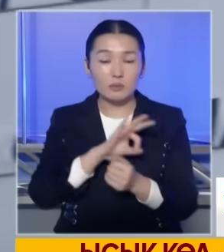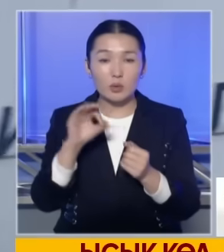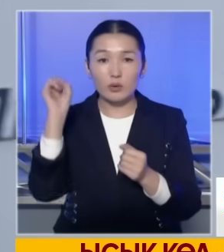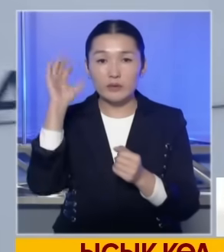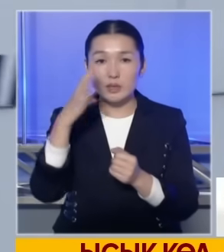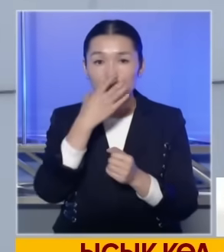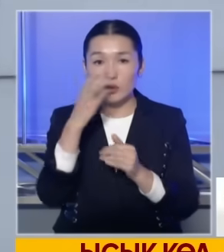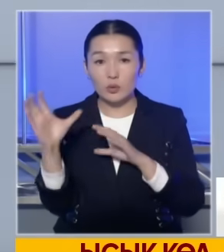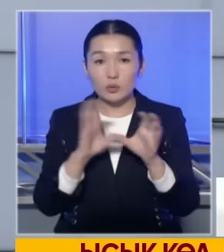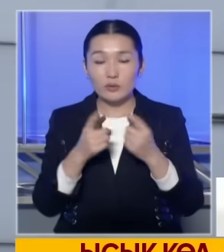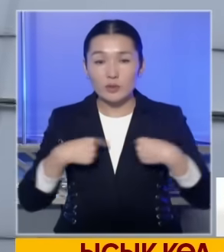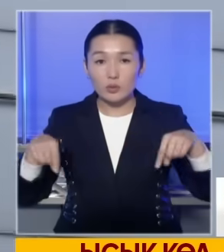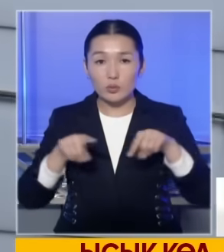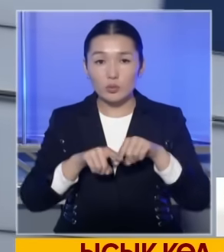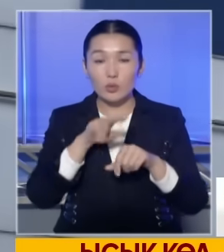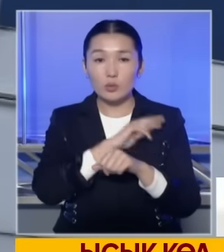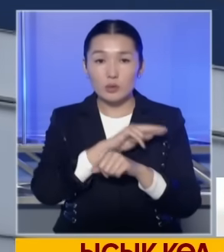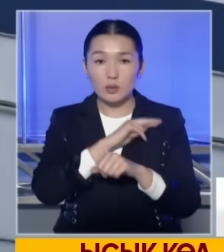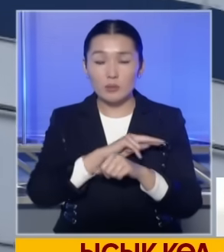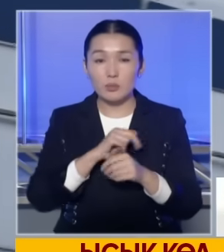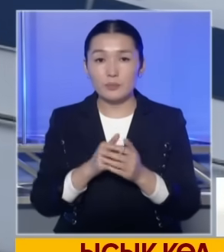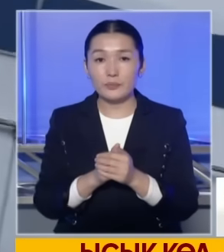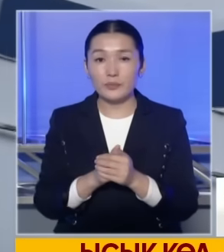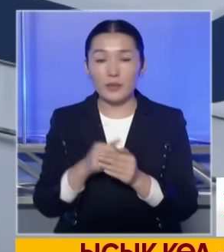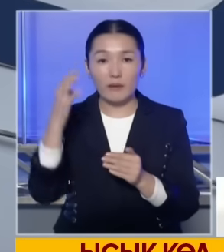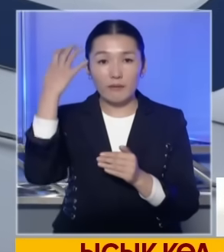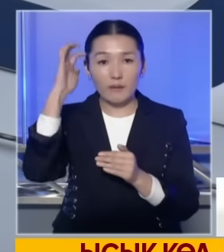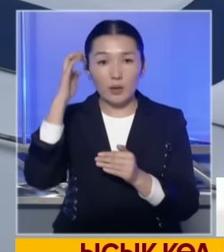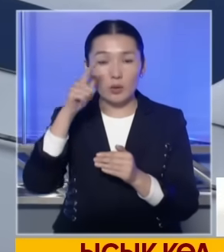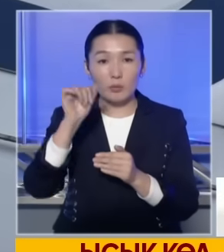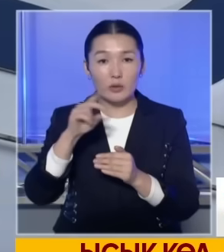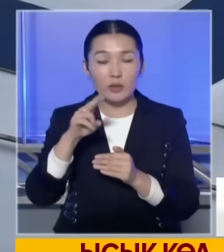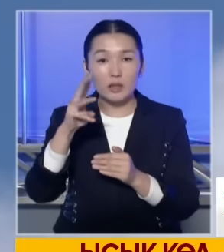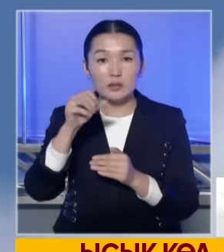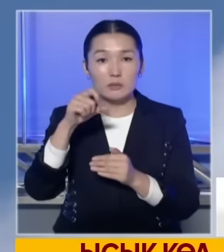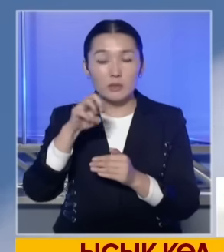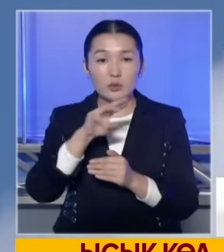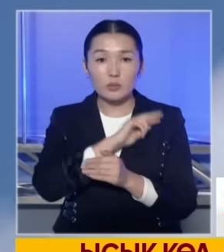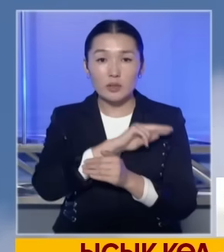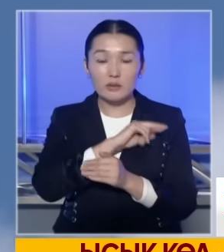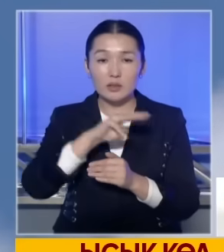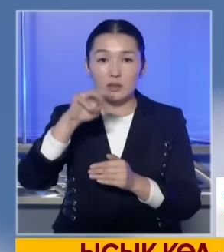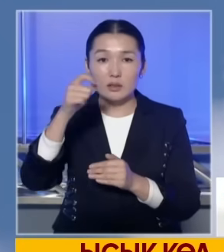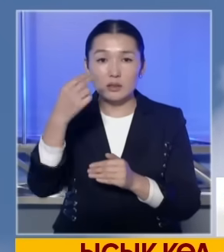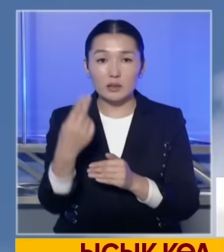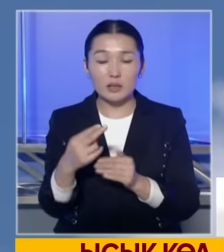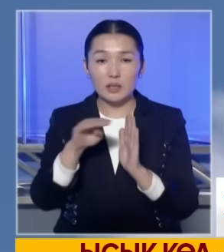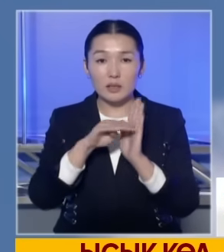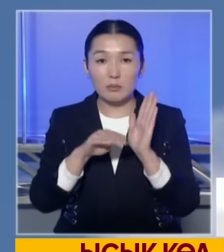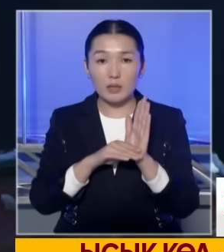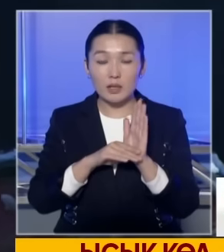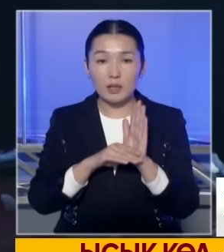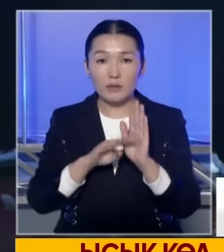менен камсыздаган ишканалар штаттык режимде иштеп жатат. Көмүр, газ жана мазут менен иштеген Бишкек жээнинде көмүр график ылайык